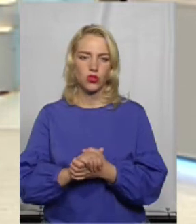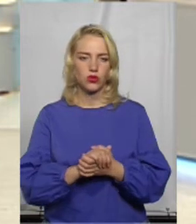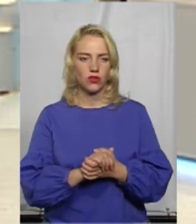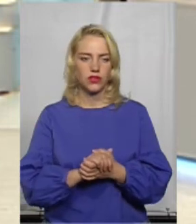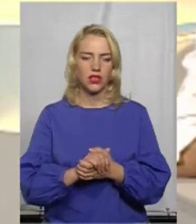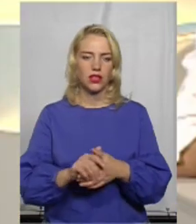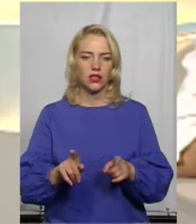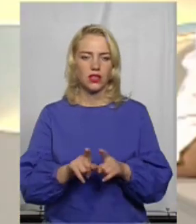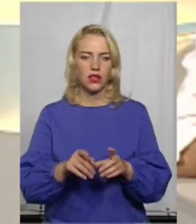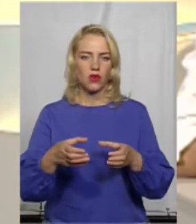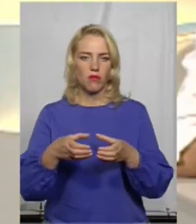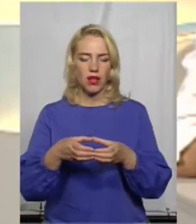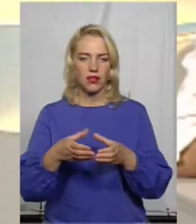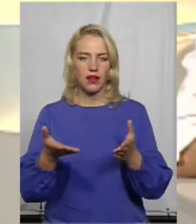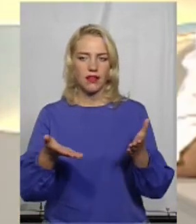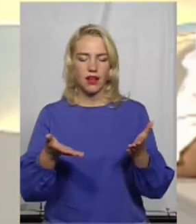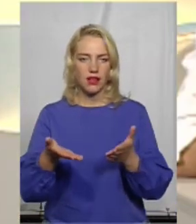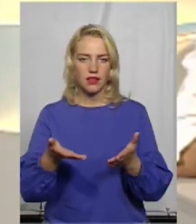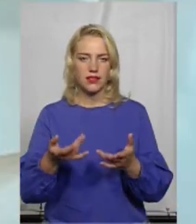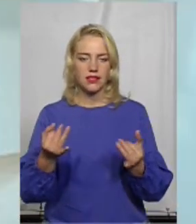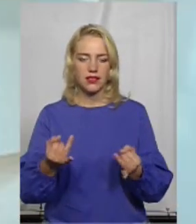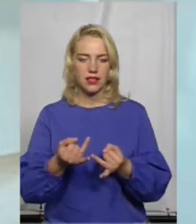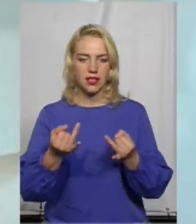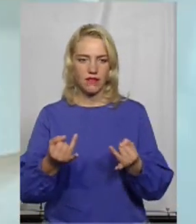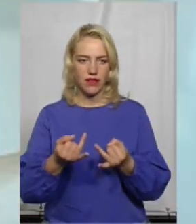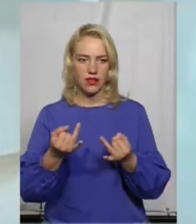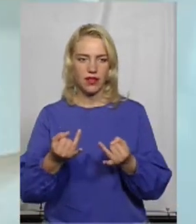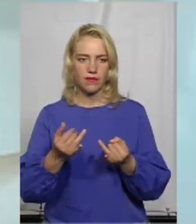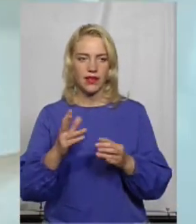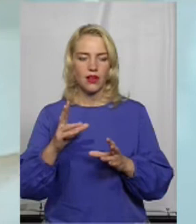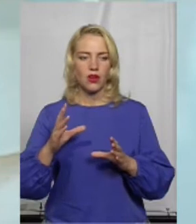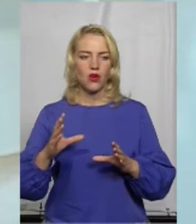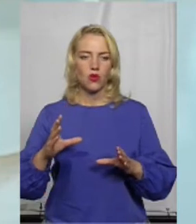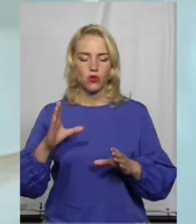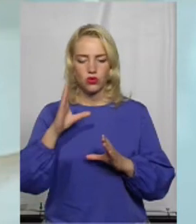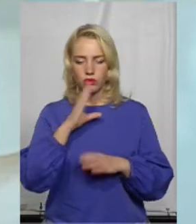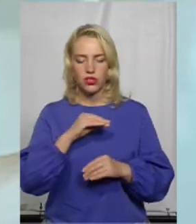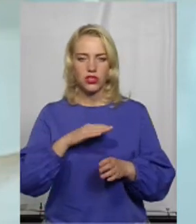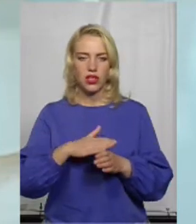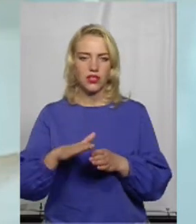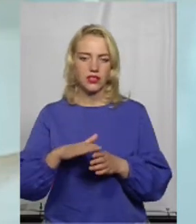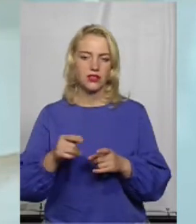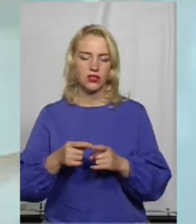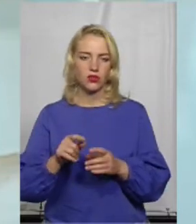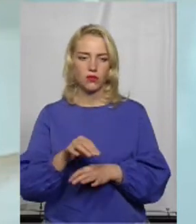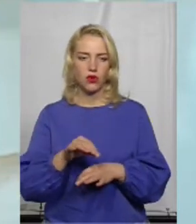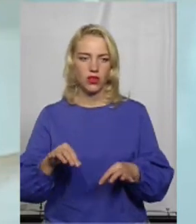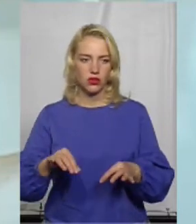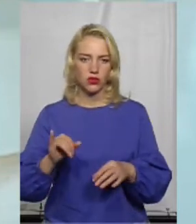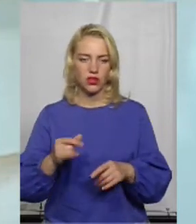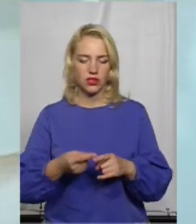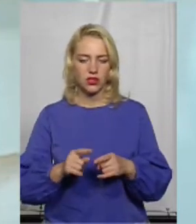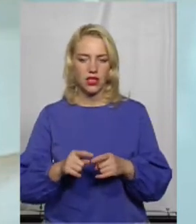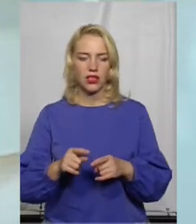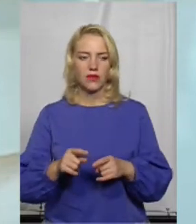консолідована така команда, яка зацікавлена в успішній реалізації даного проєкту. І